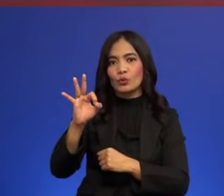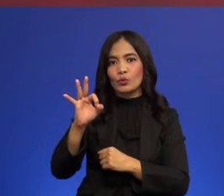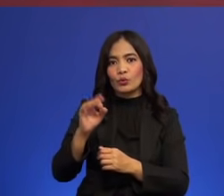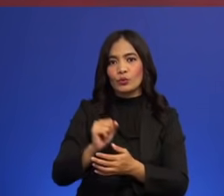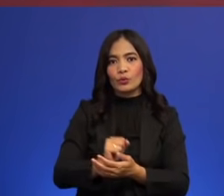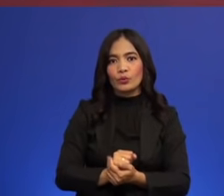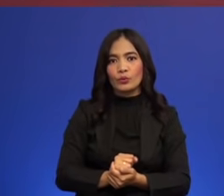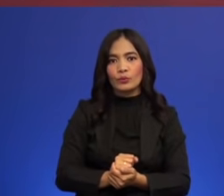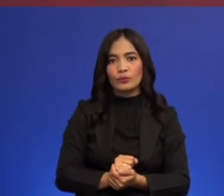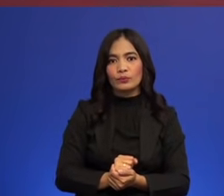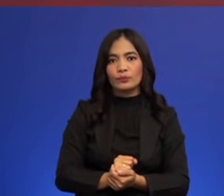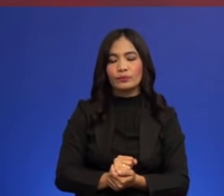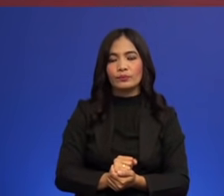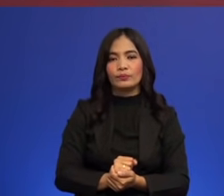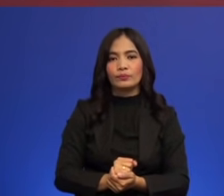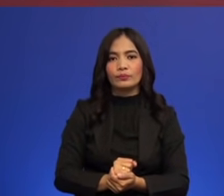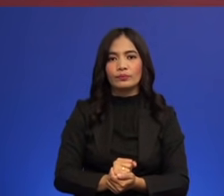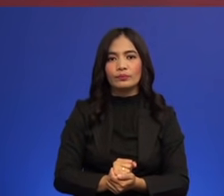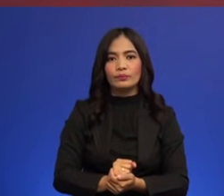Halamakasyatosinas.